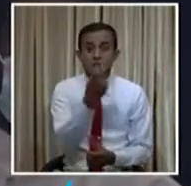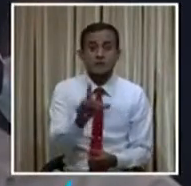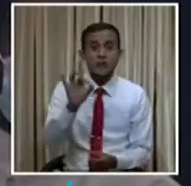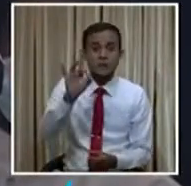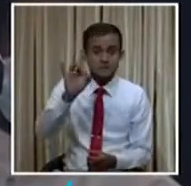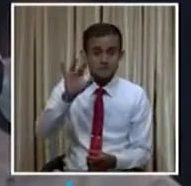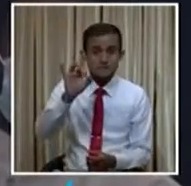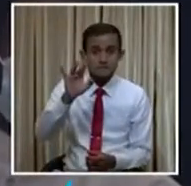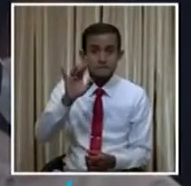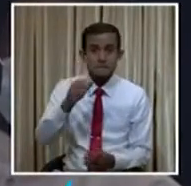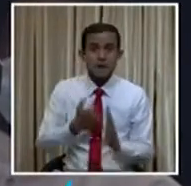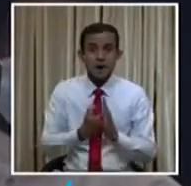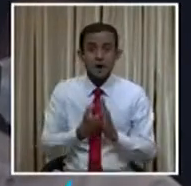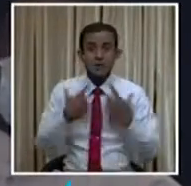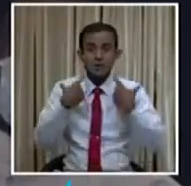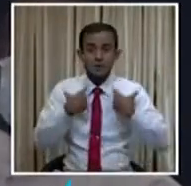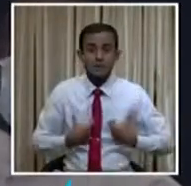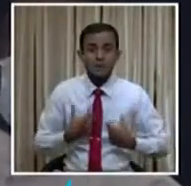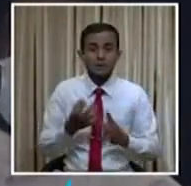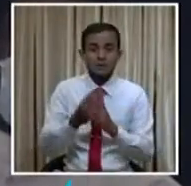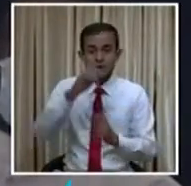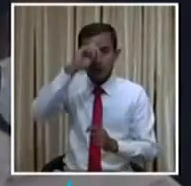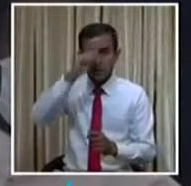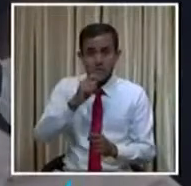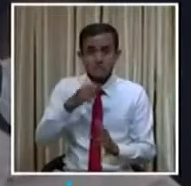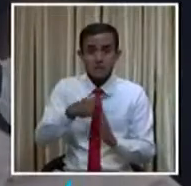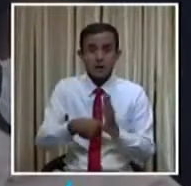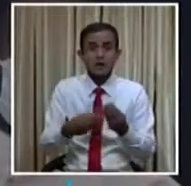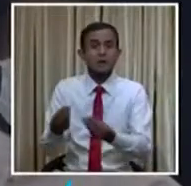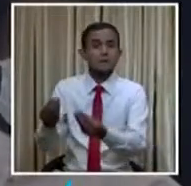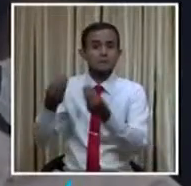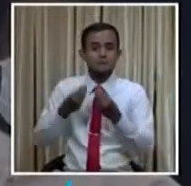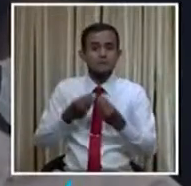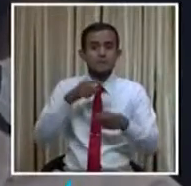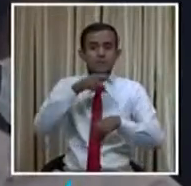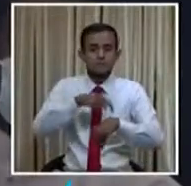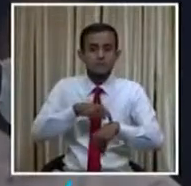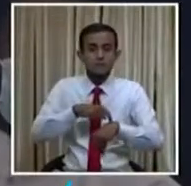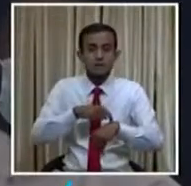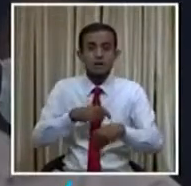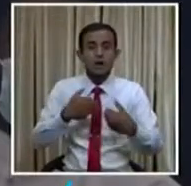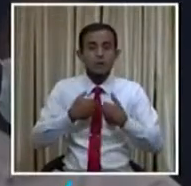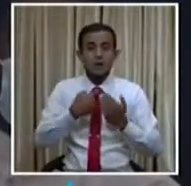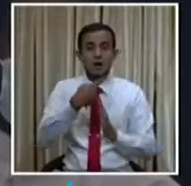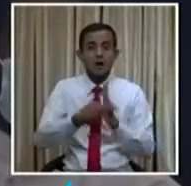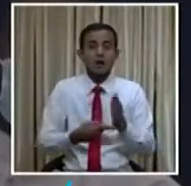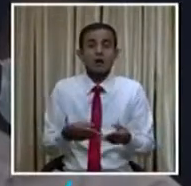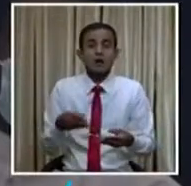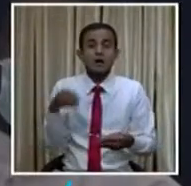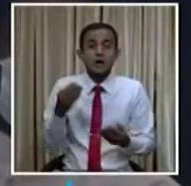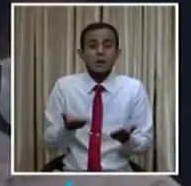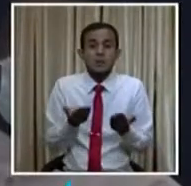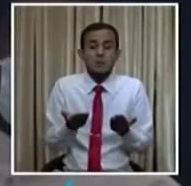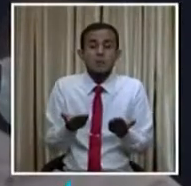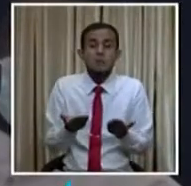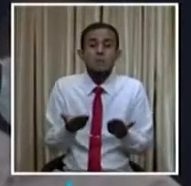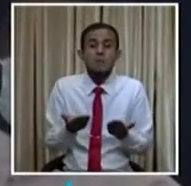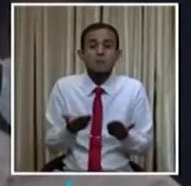2015 ගරු මහින්ද රාජපක්ෂ ජනාධිපතිතුමා මේ රට බාර ගන්නකොට අපේ රටේ ණය බර තිබුණා රාජ්‍ය ණය